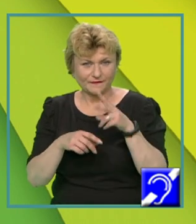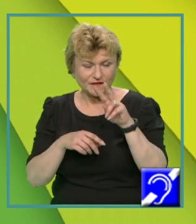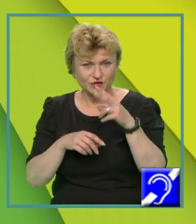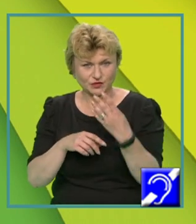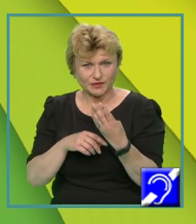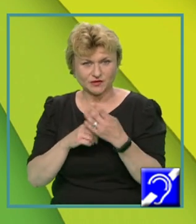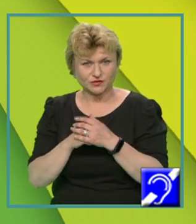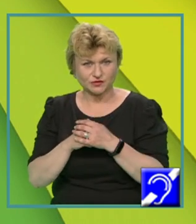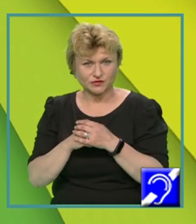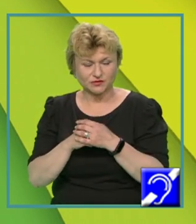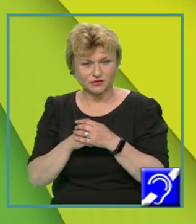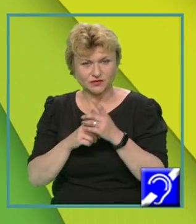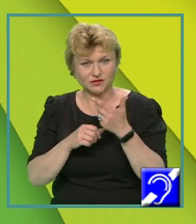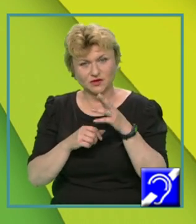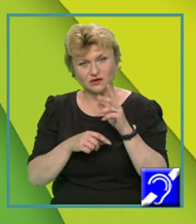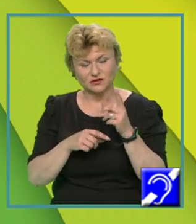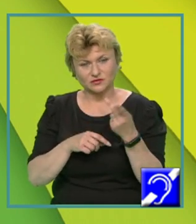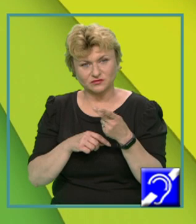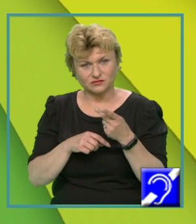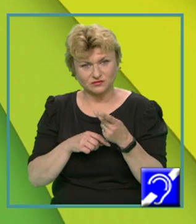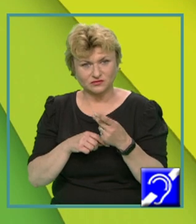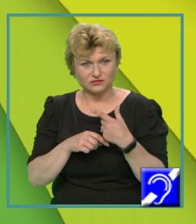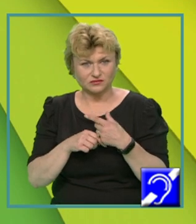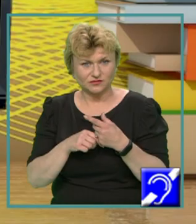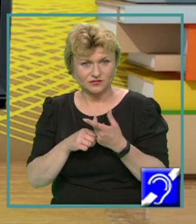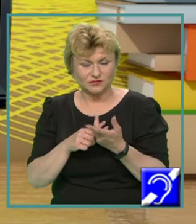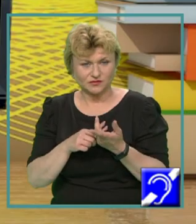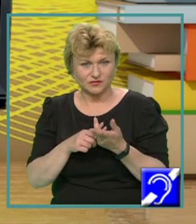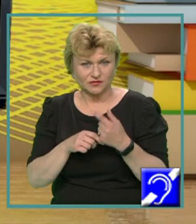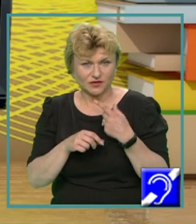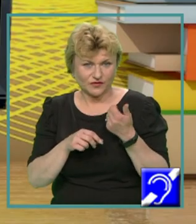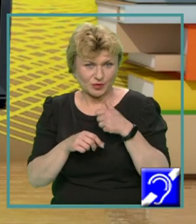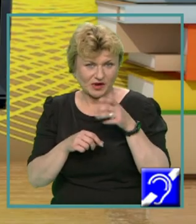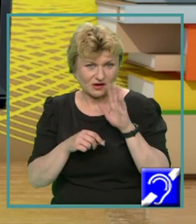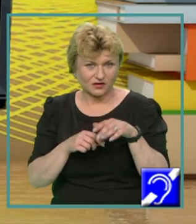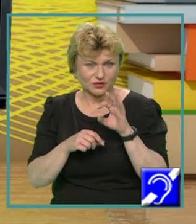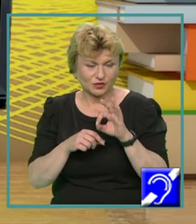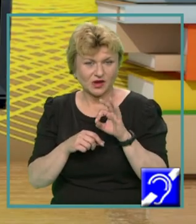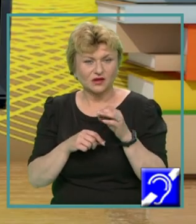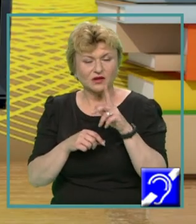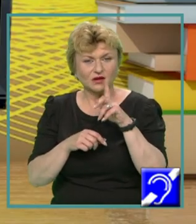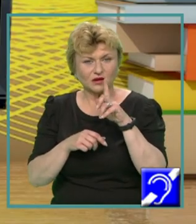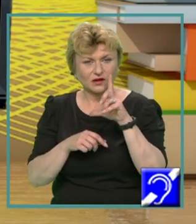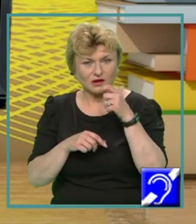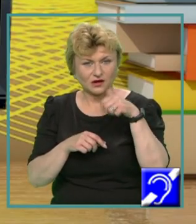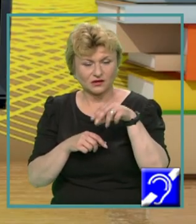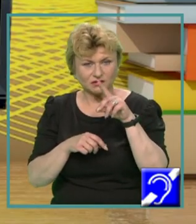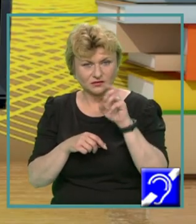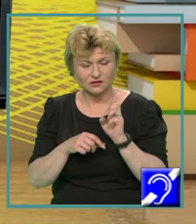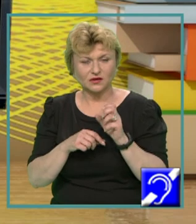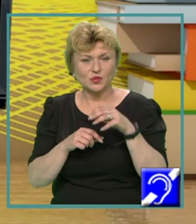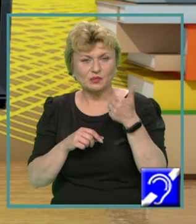24. Iată glandele bulbo-uretrale cu păr pereche. Femeia are doar glande mamare ca și glande